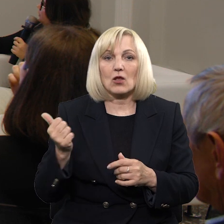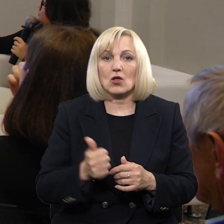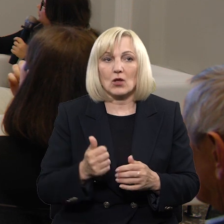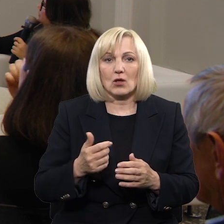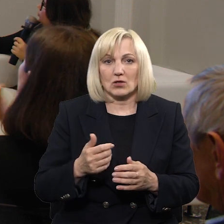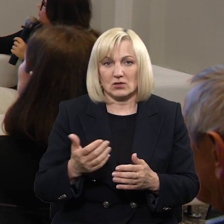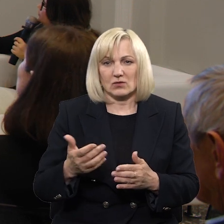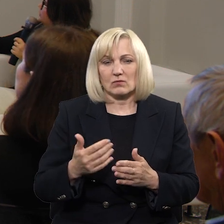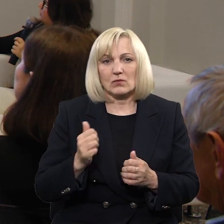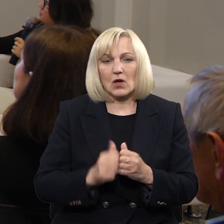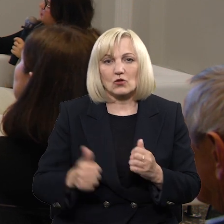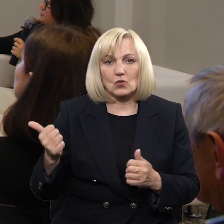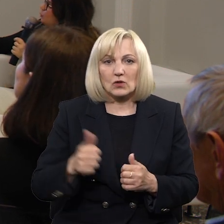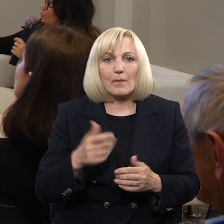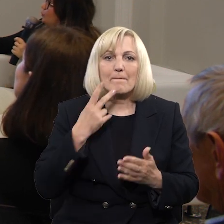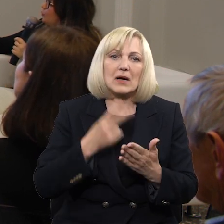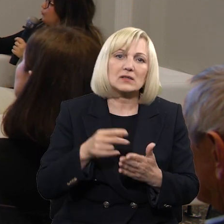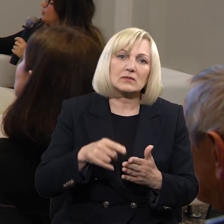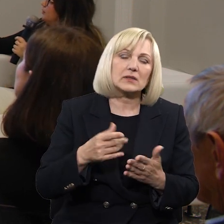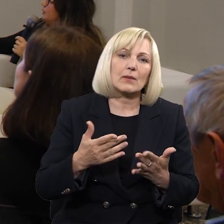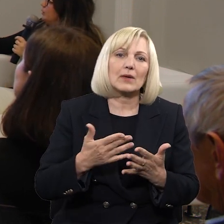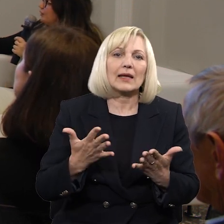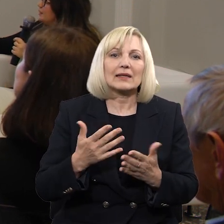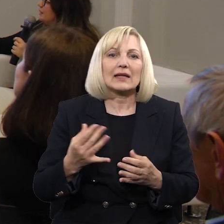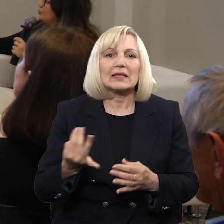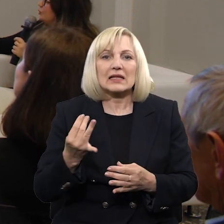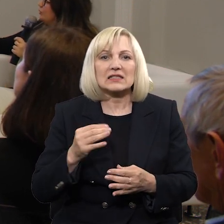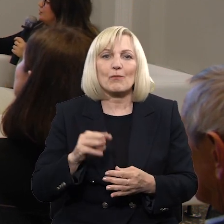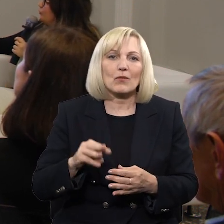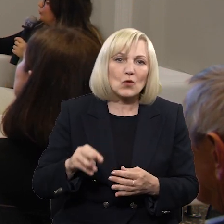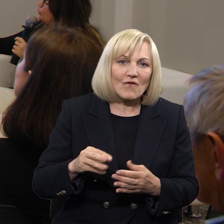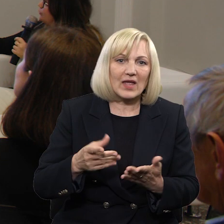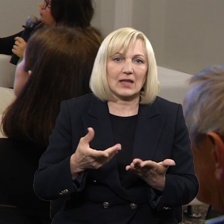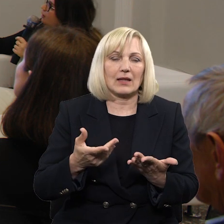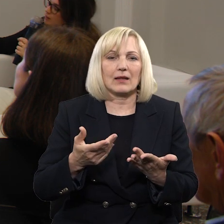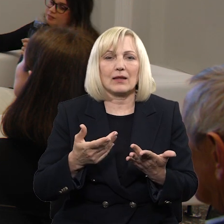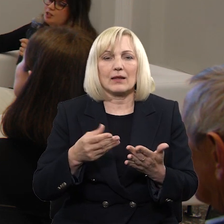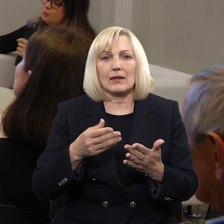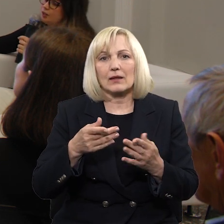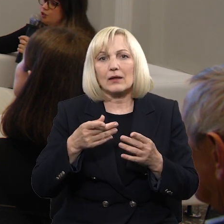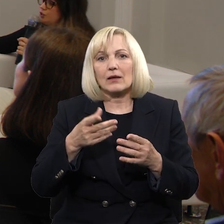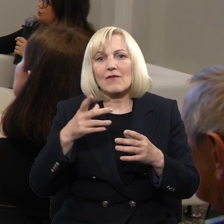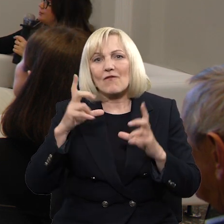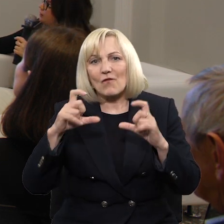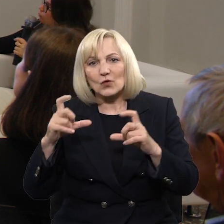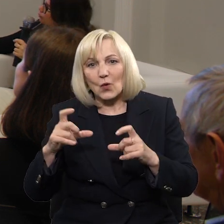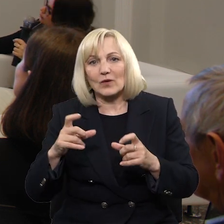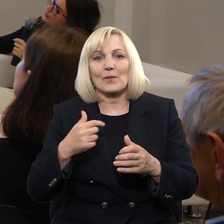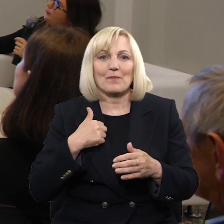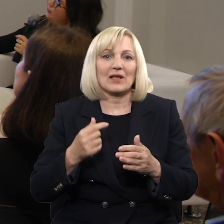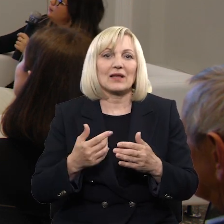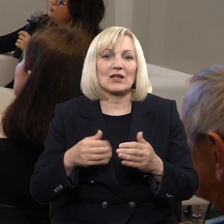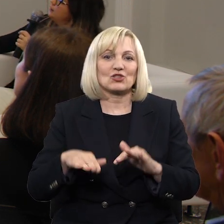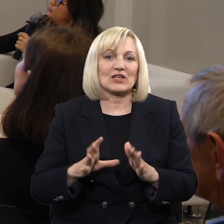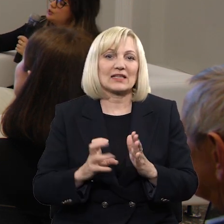и соответственно показываем какие-то интересные такие мгновения которые ловят наши фотографы начать Мы конечно же решили с